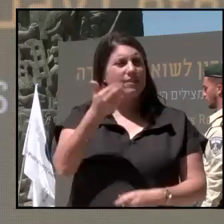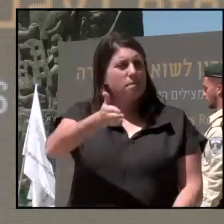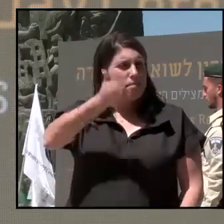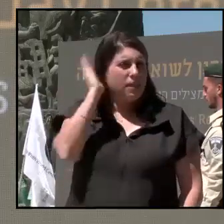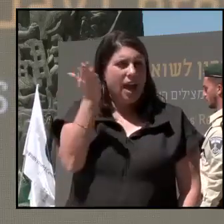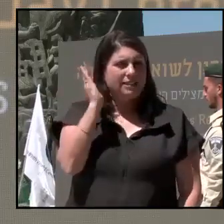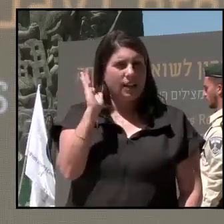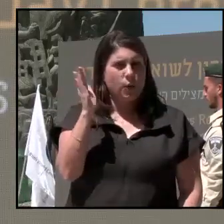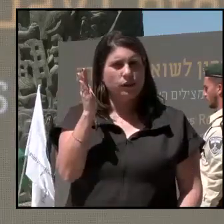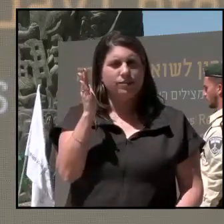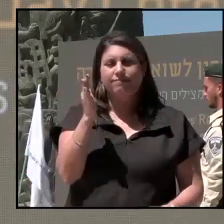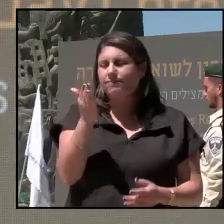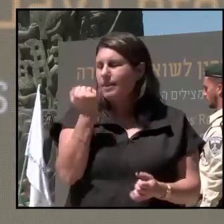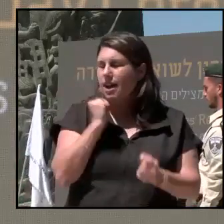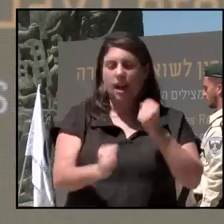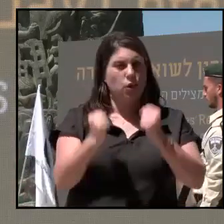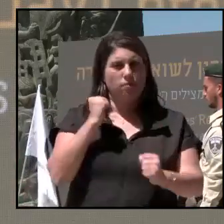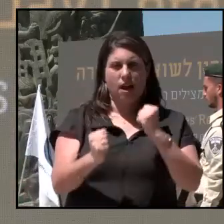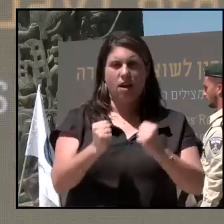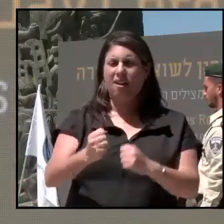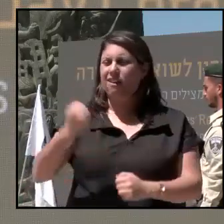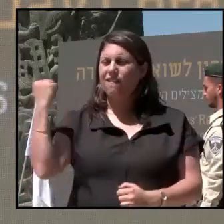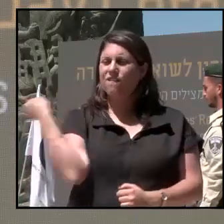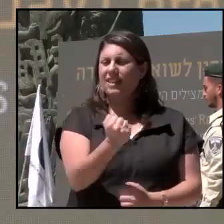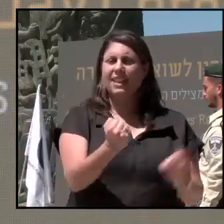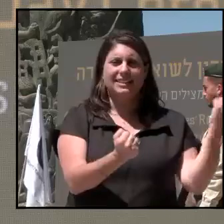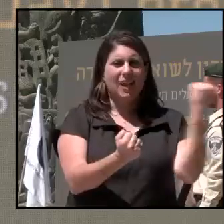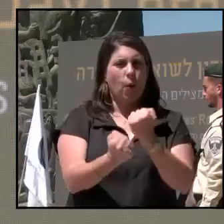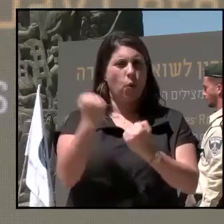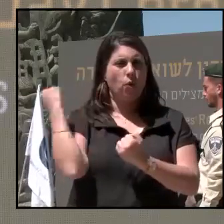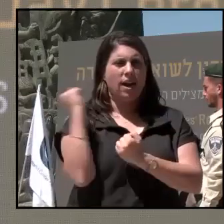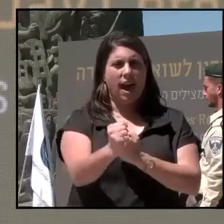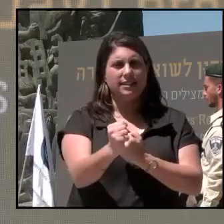באכזריות איומה, ונרצחו ברצח